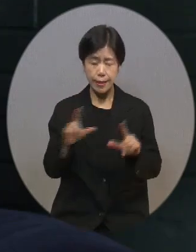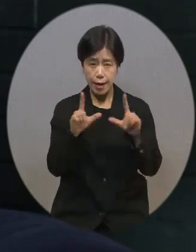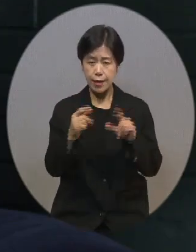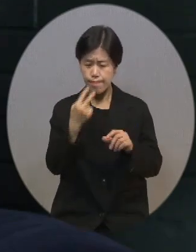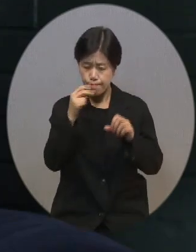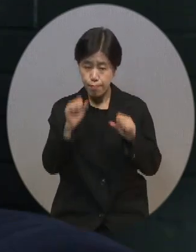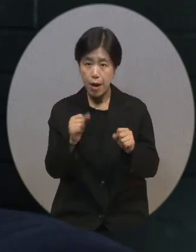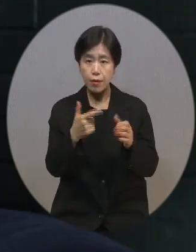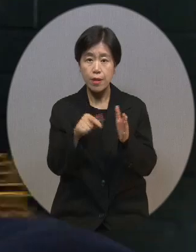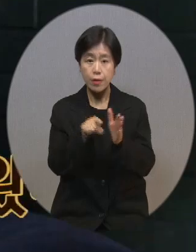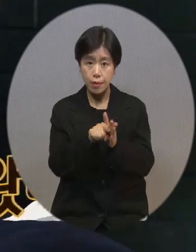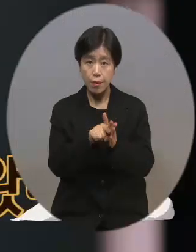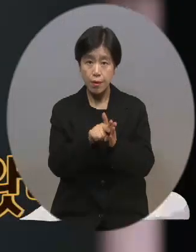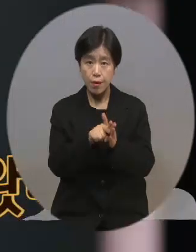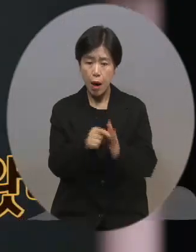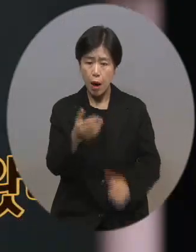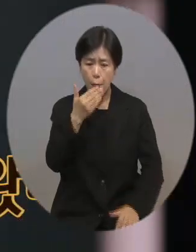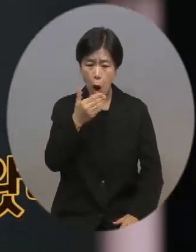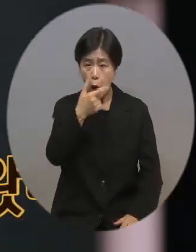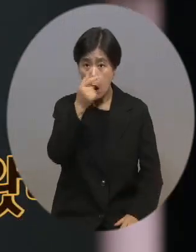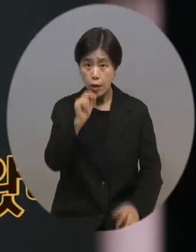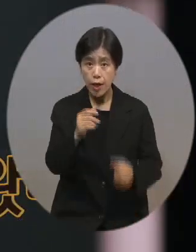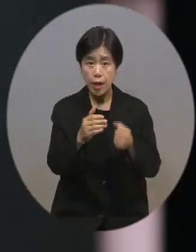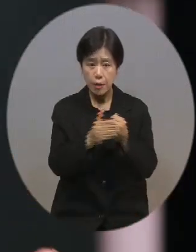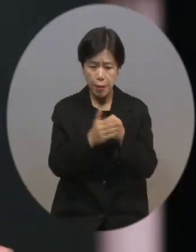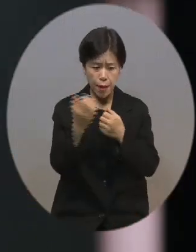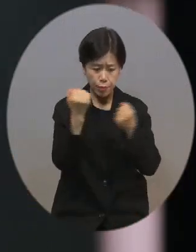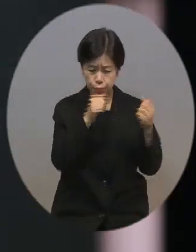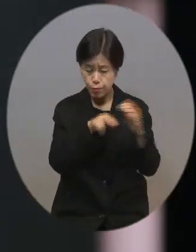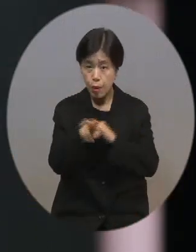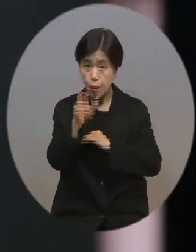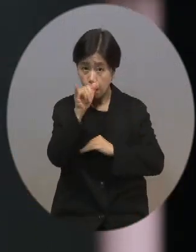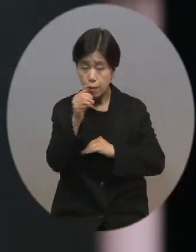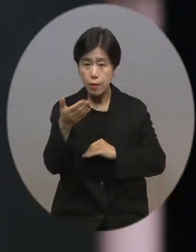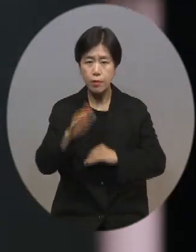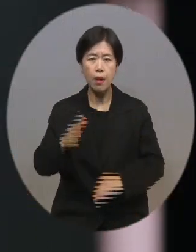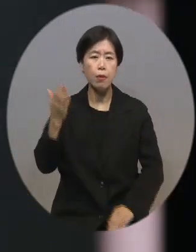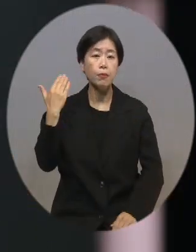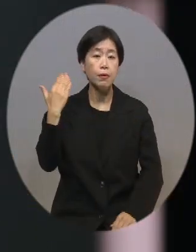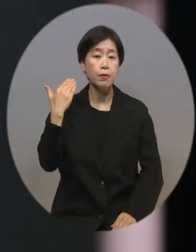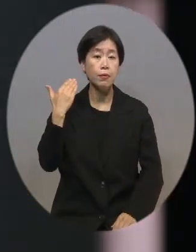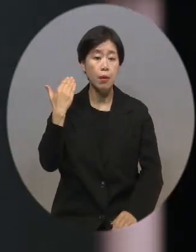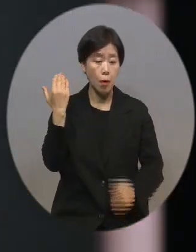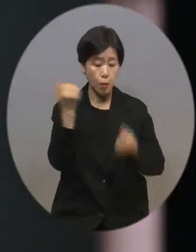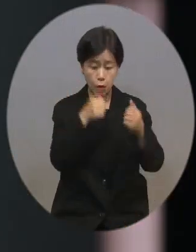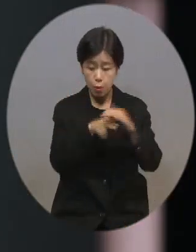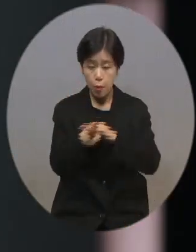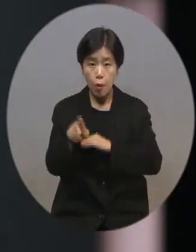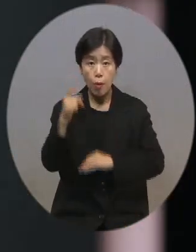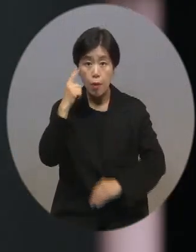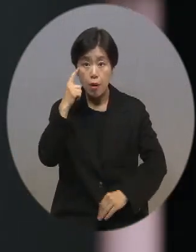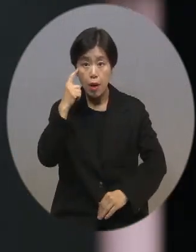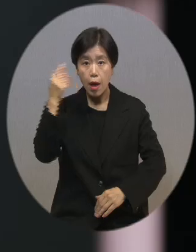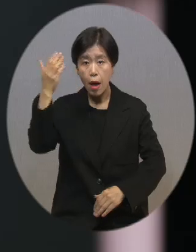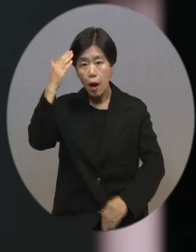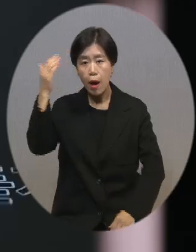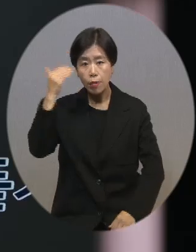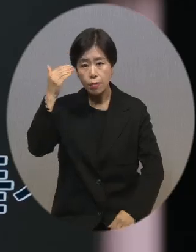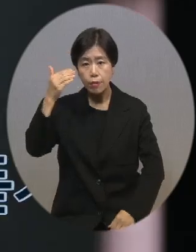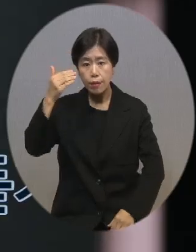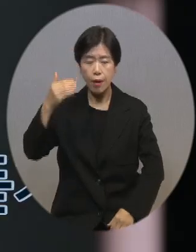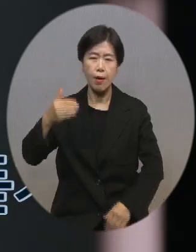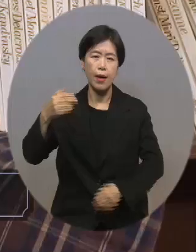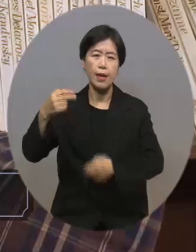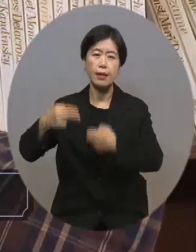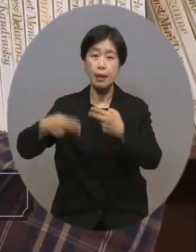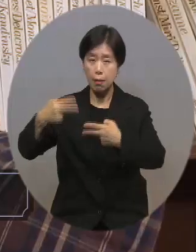생존하기 위해서 먹을 게 없어서 넘어왔다면 최근에 오신 분들은 한국 드라마를 봐서 아니면